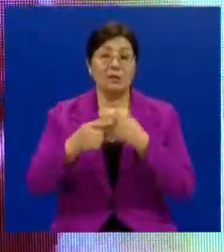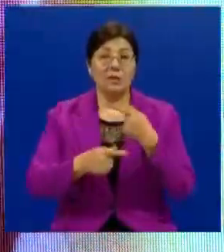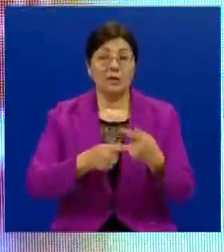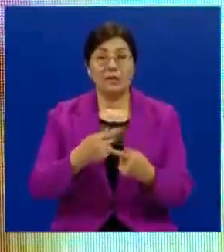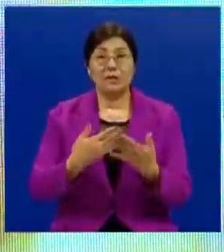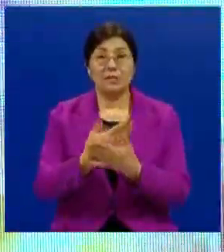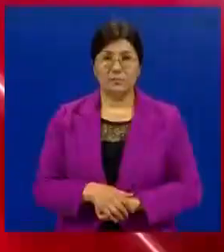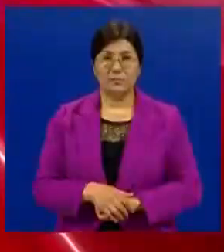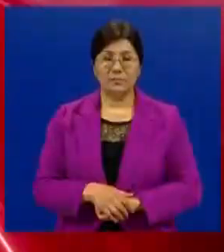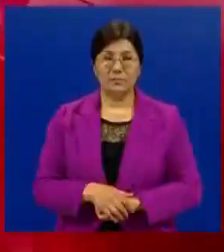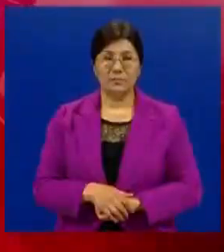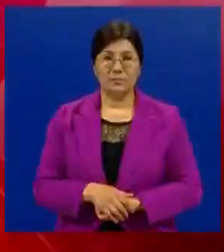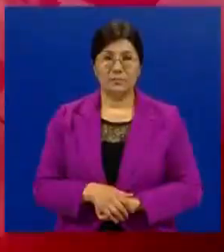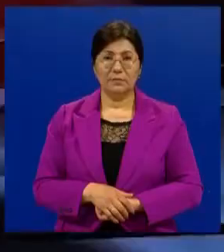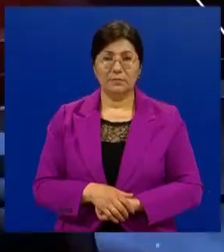наш выпуск.